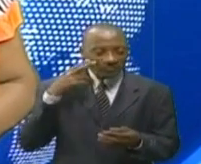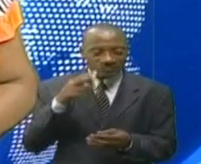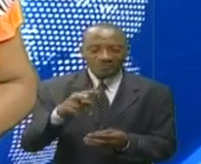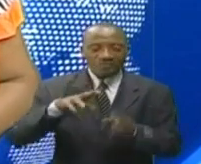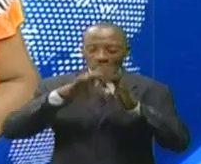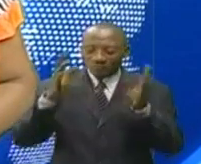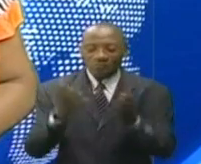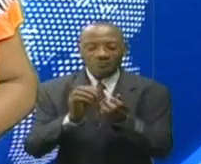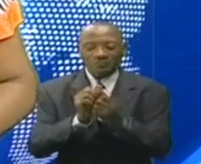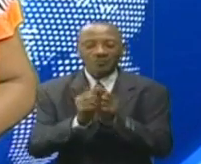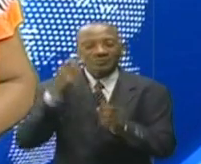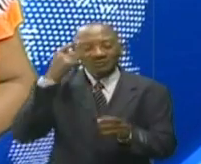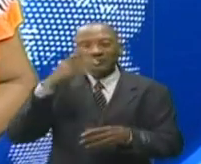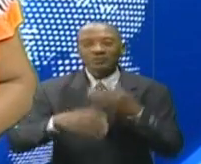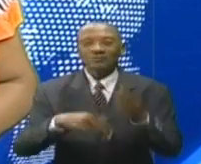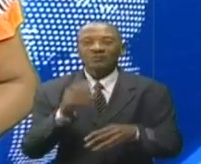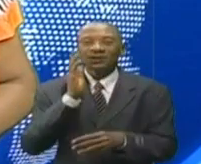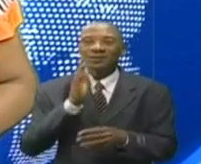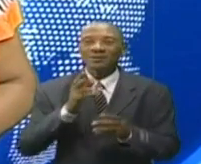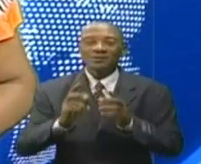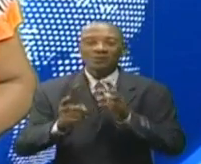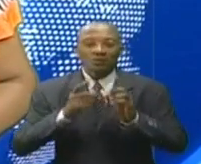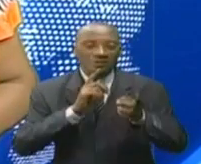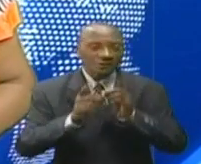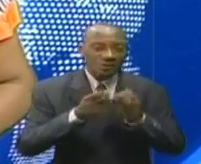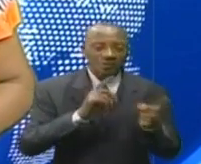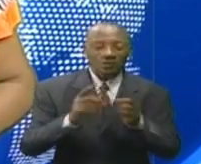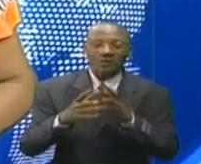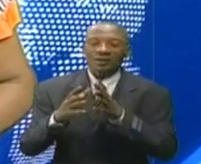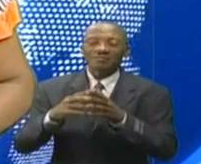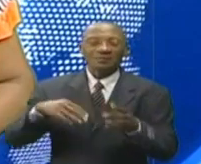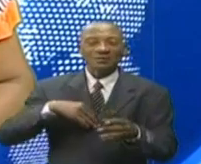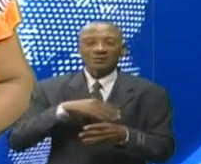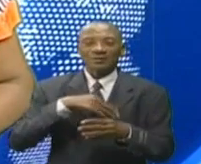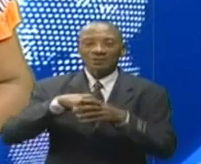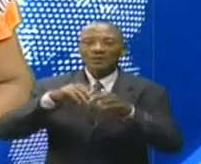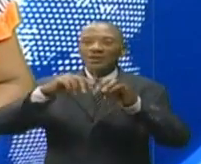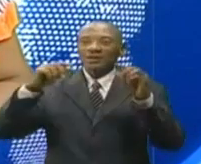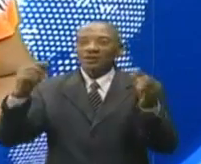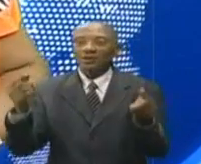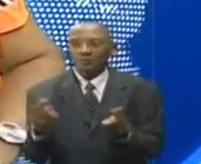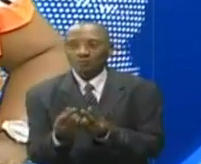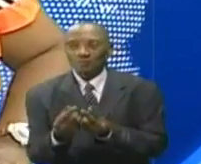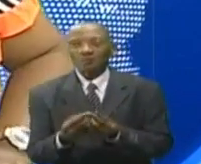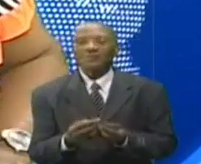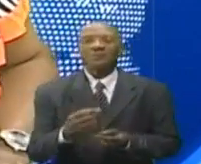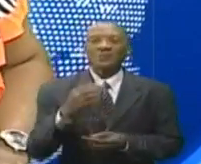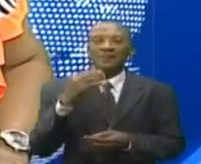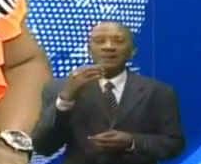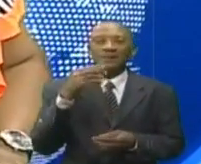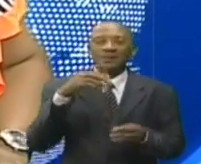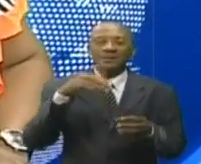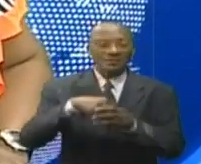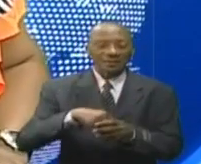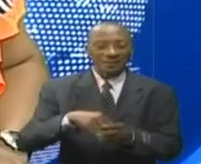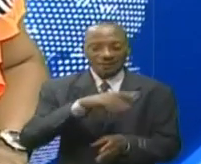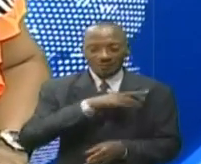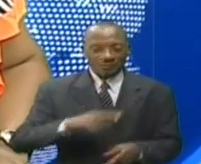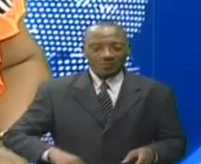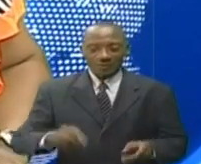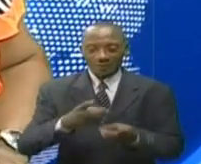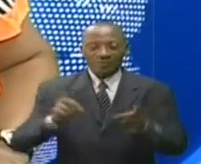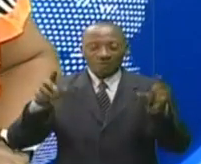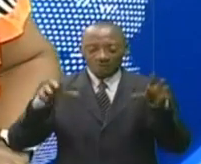paix autour d'un même objectif, mettre fin à la guerre dans l'Est de la République démocratique du Congo. Kinara